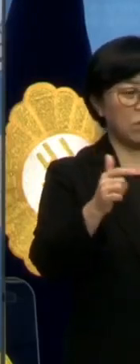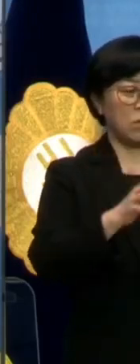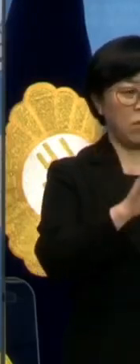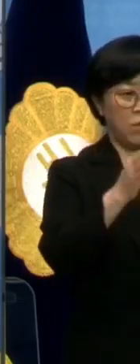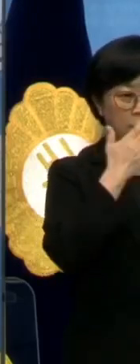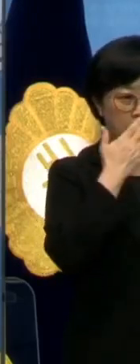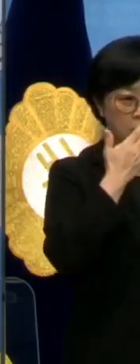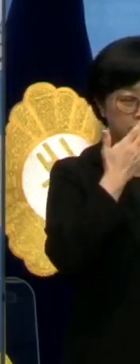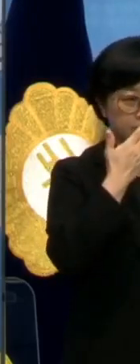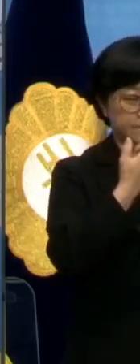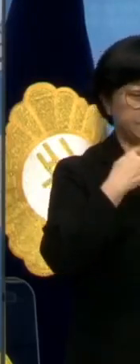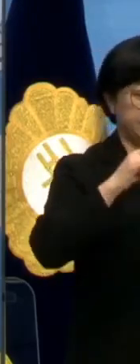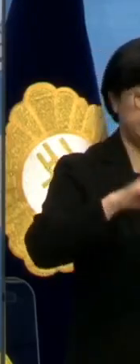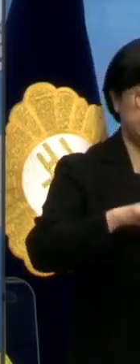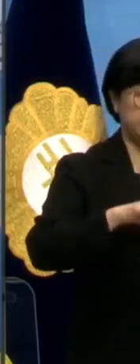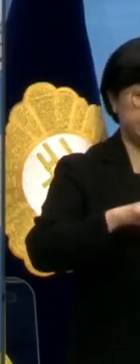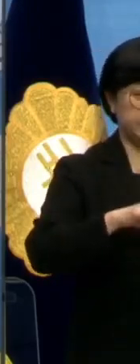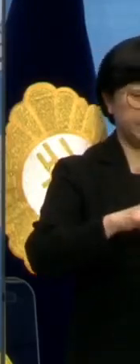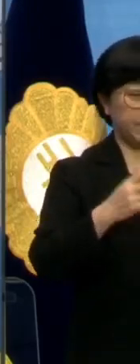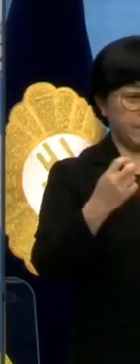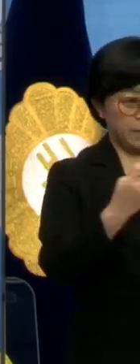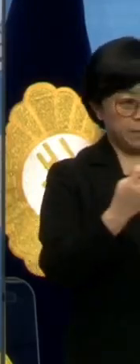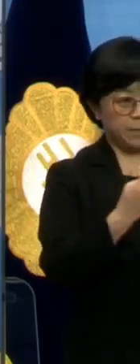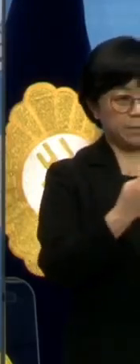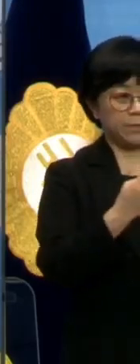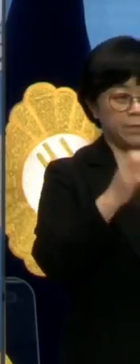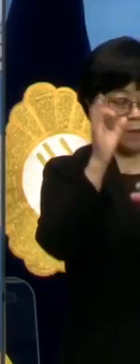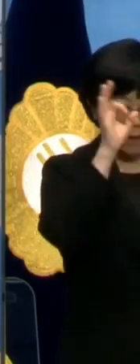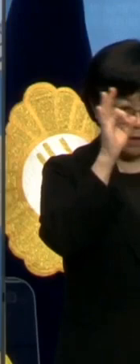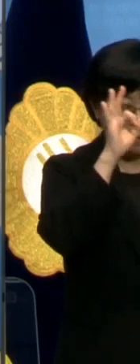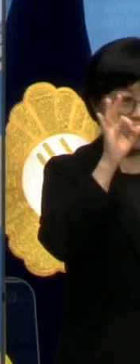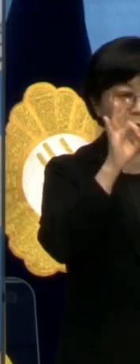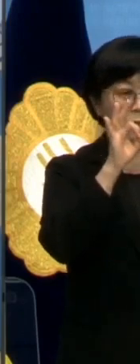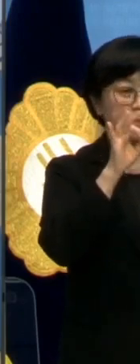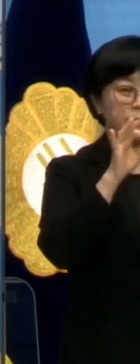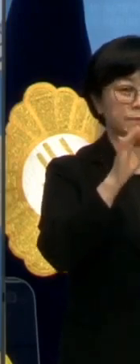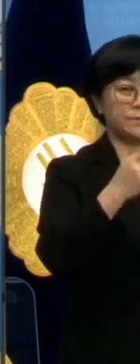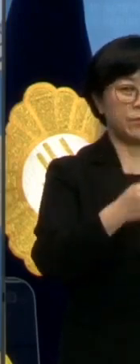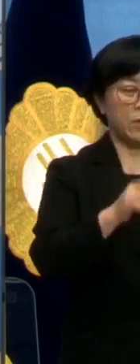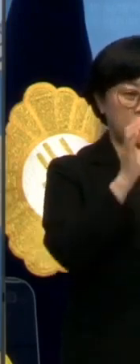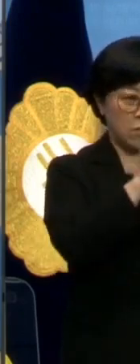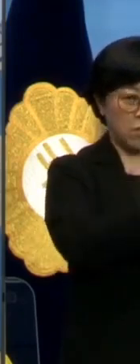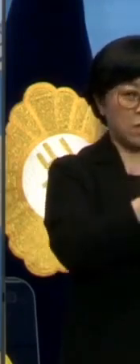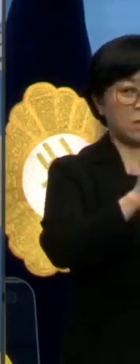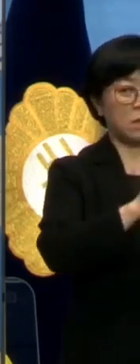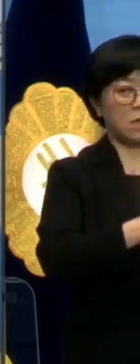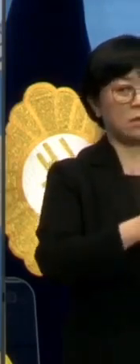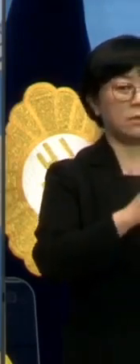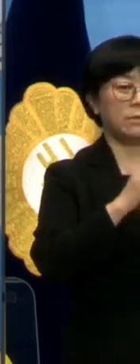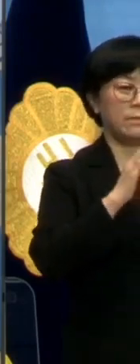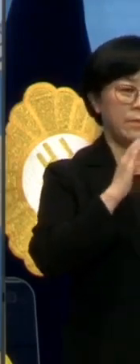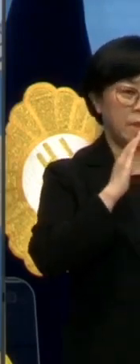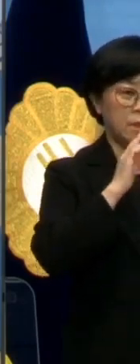있도록 합리적인 방안을 찾아서 그 역할을 제시하는 것이